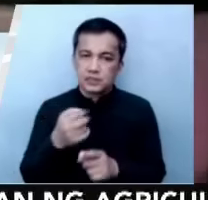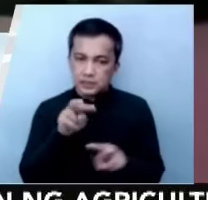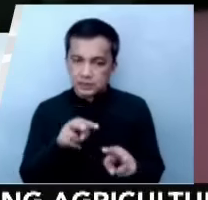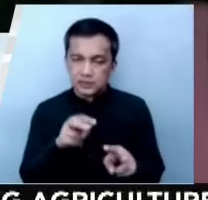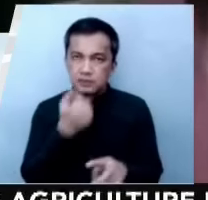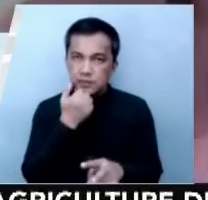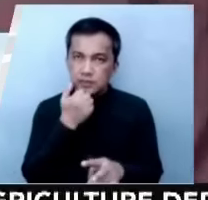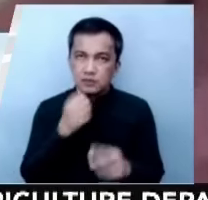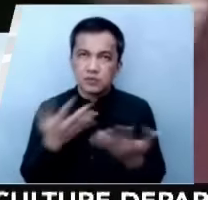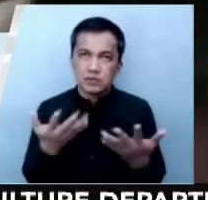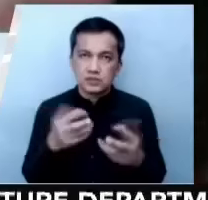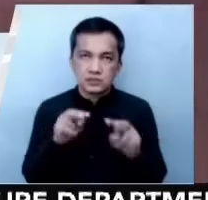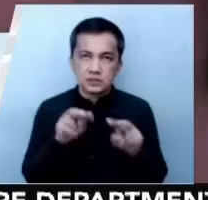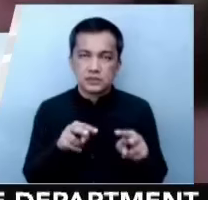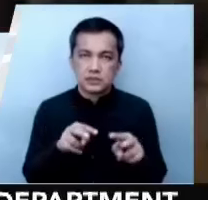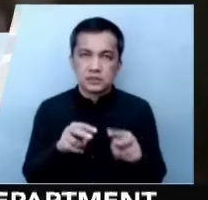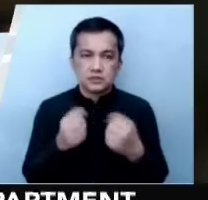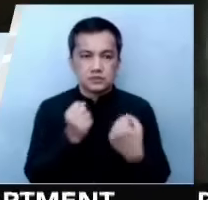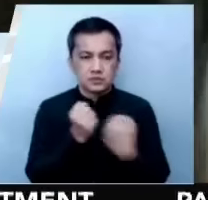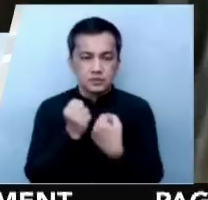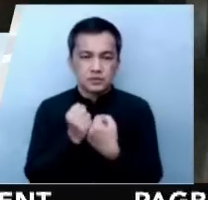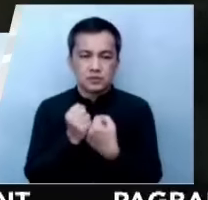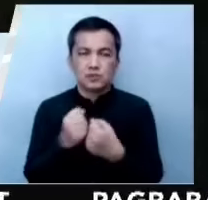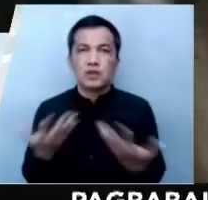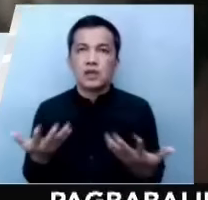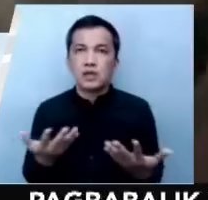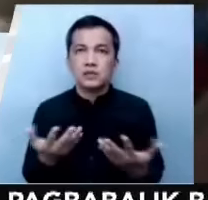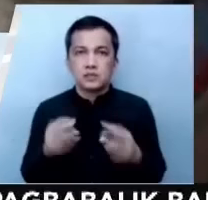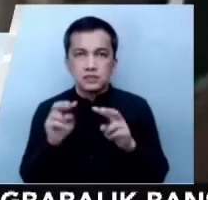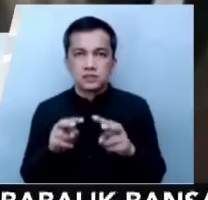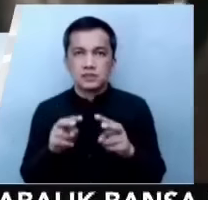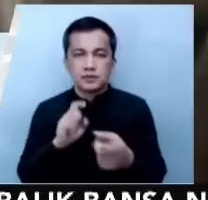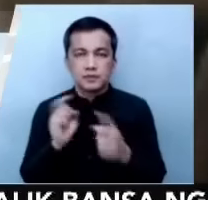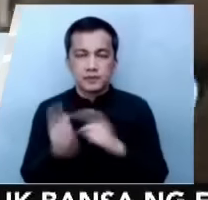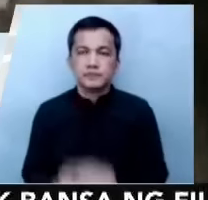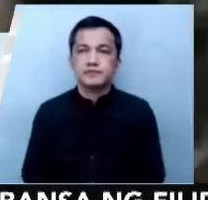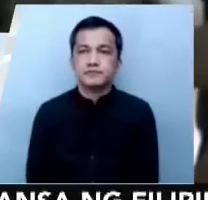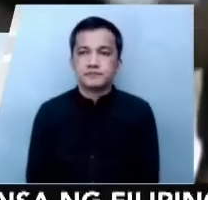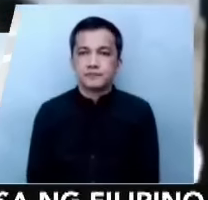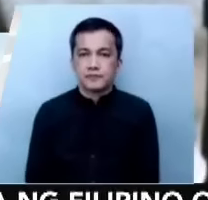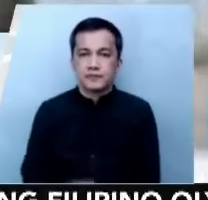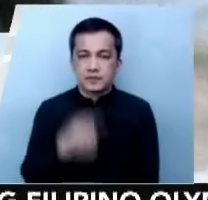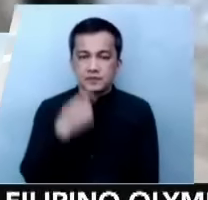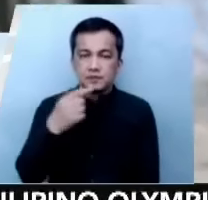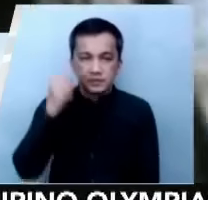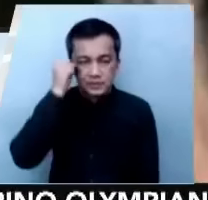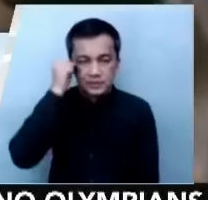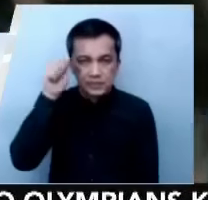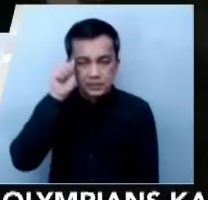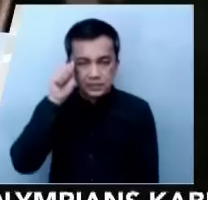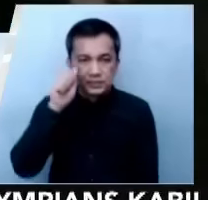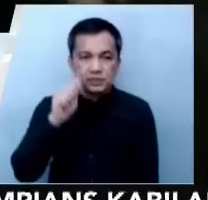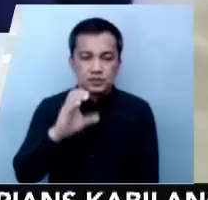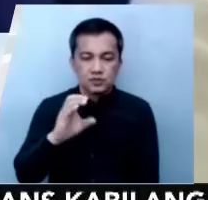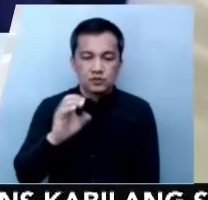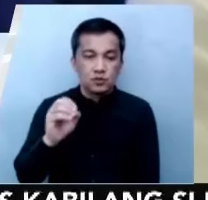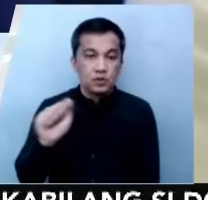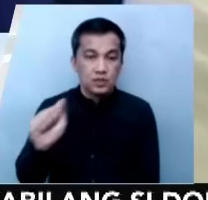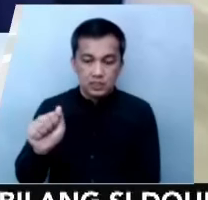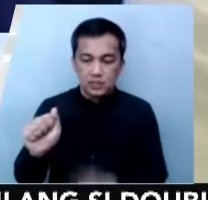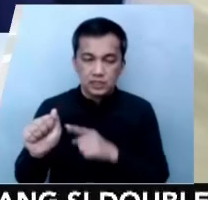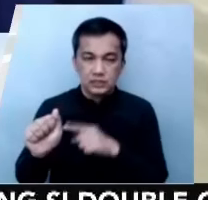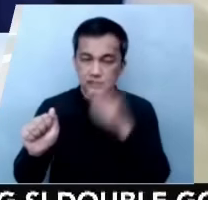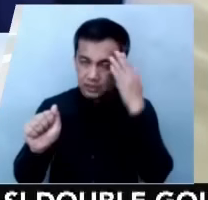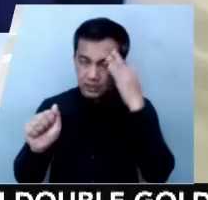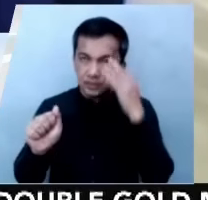umano siyang nakuhang suporta at wala rin daw siyang nakitang pagbabago. Sabi ni Angara, Commission on Audit o COA ang nakakaalam kung